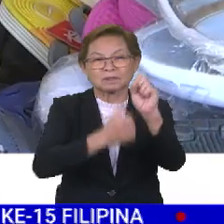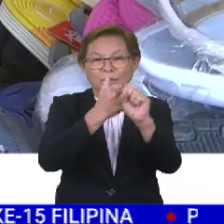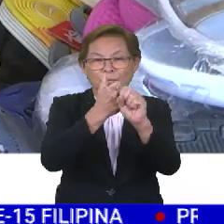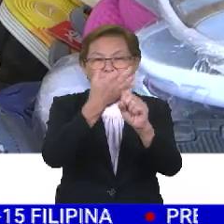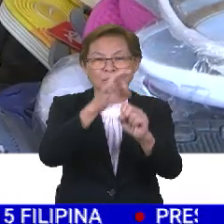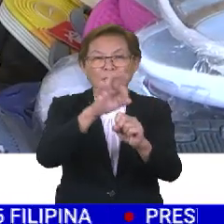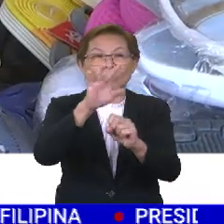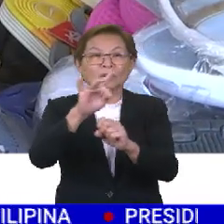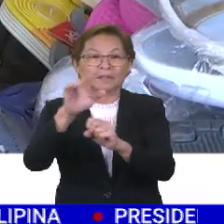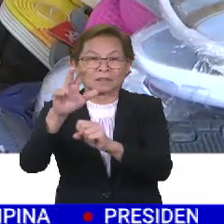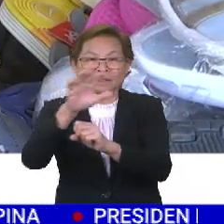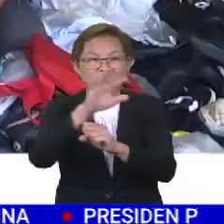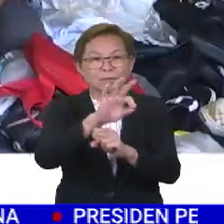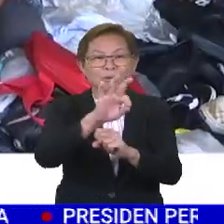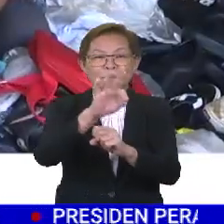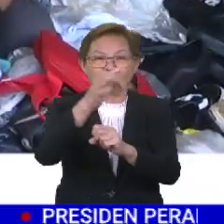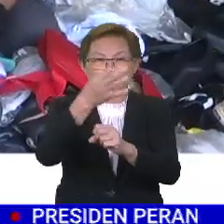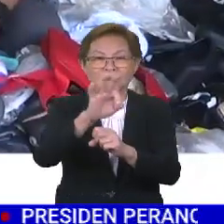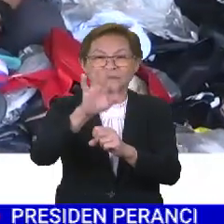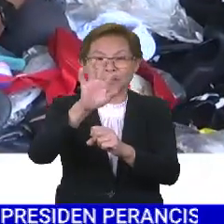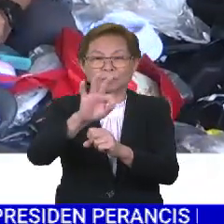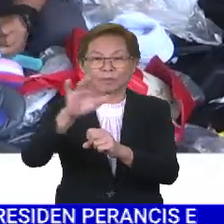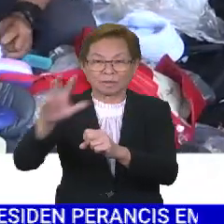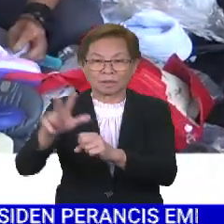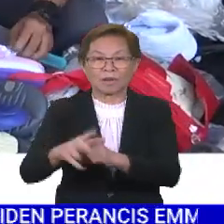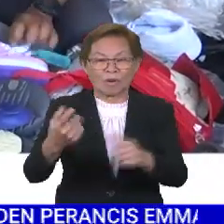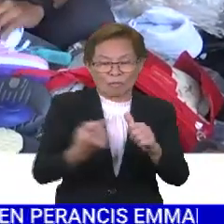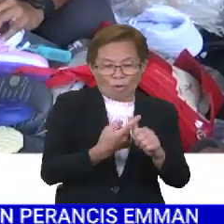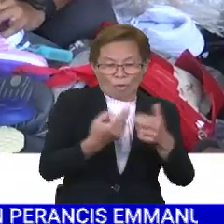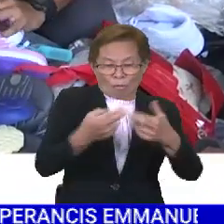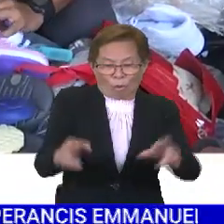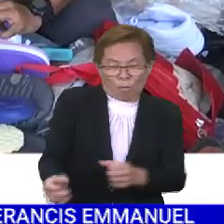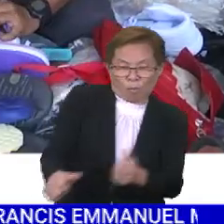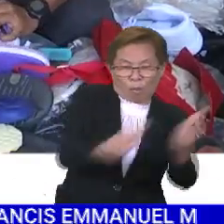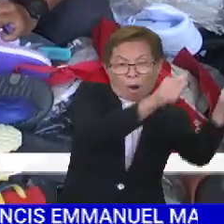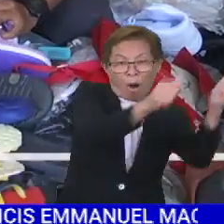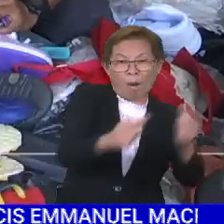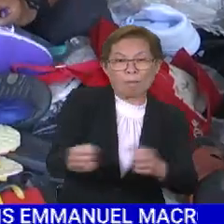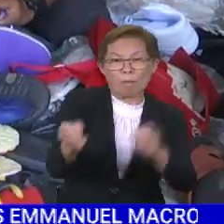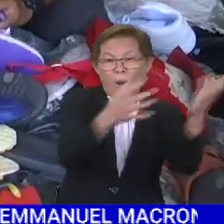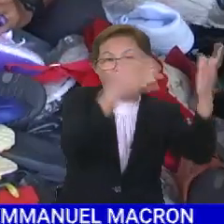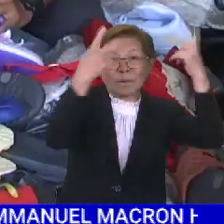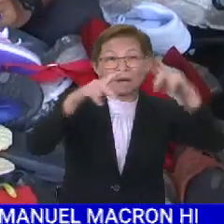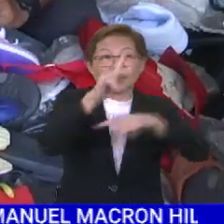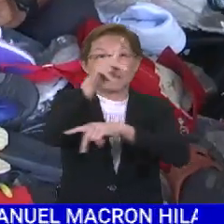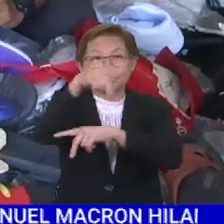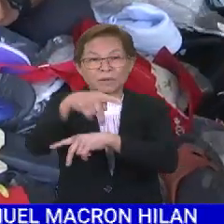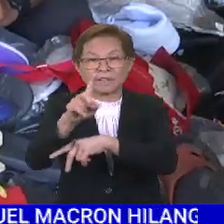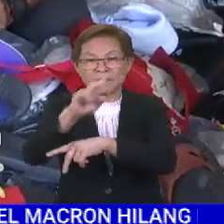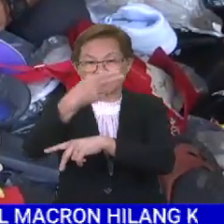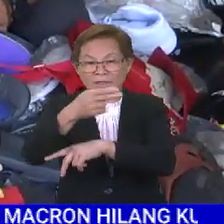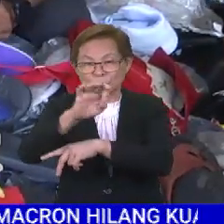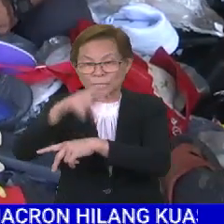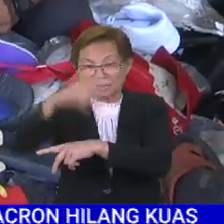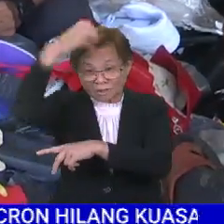Dagang 2019. Beliau terdahulu menyempurnakan pelupusan ekshibit perdana KPDNHEP